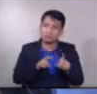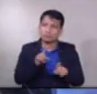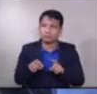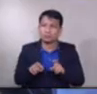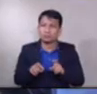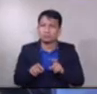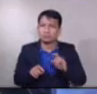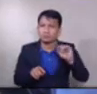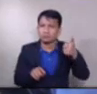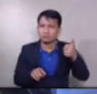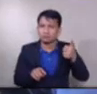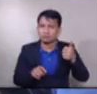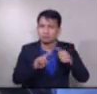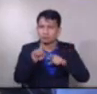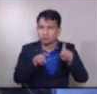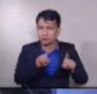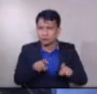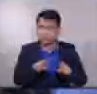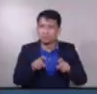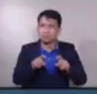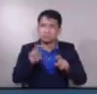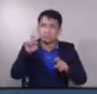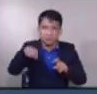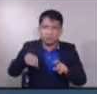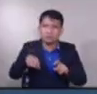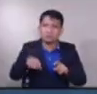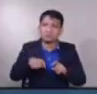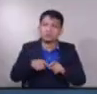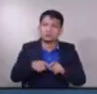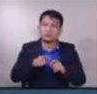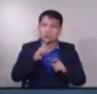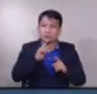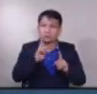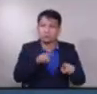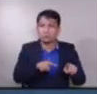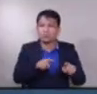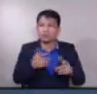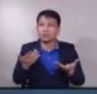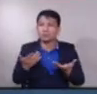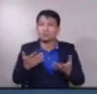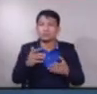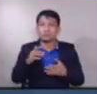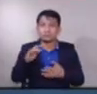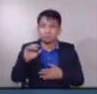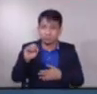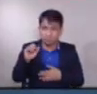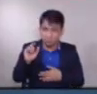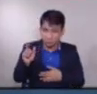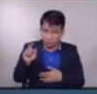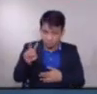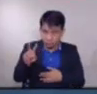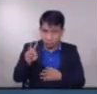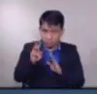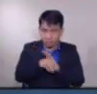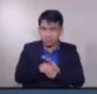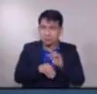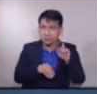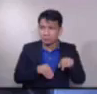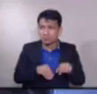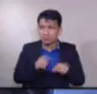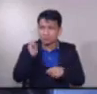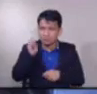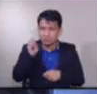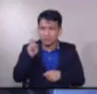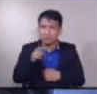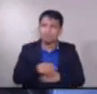aming tanungan, may 10 tanong kami na dapat masagot mo sa loob lamang ng 2 minuto. Kaya kailangan